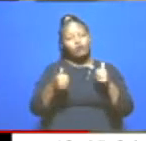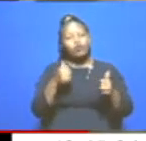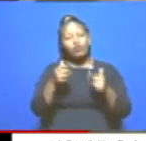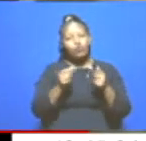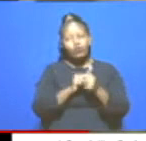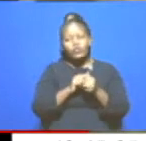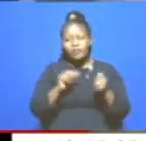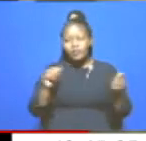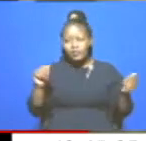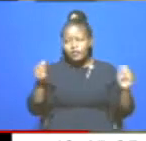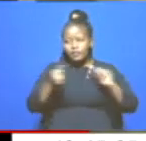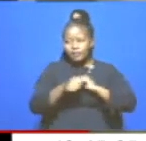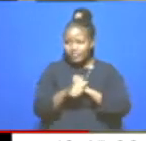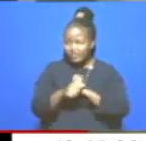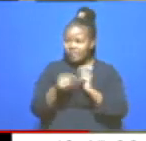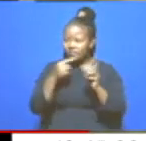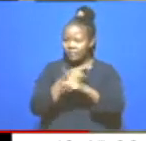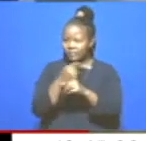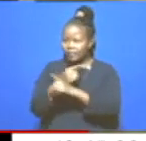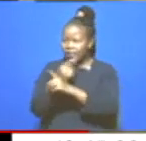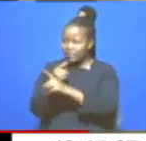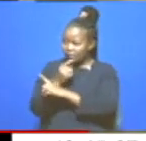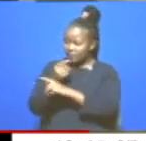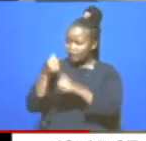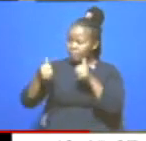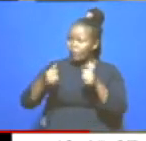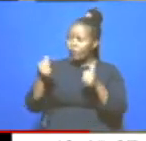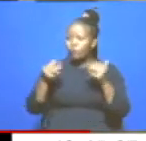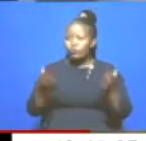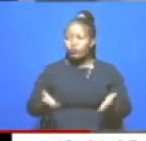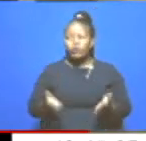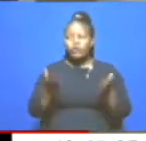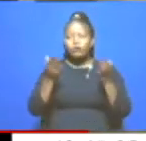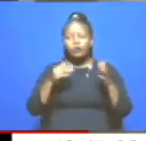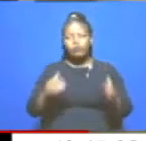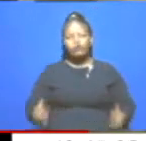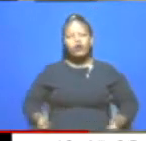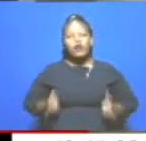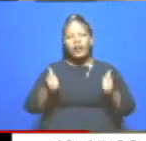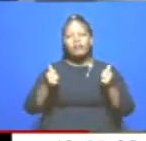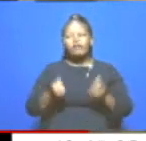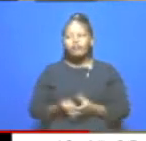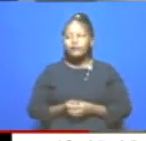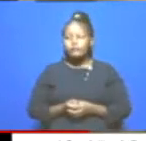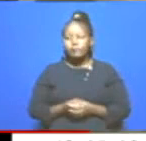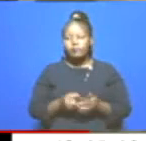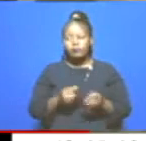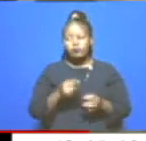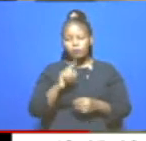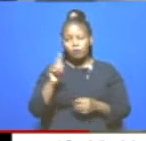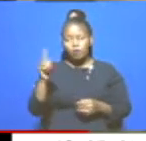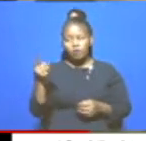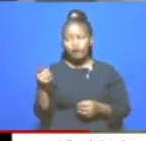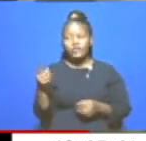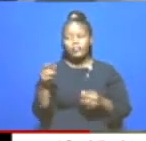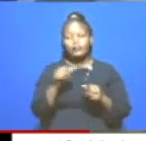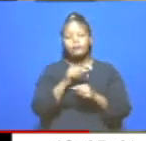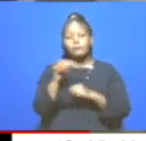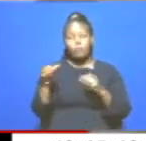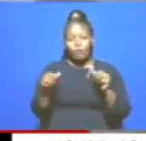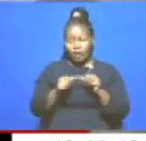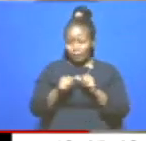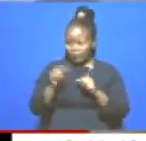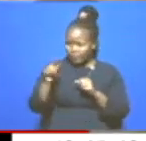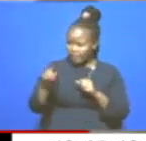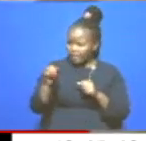unapania kuleta sera mbili tatu ambazo zitaboresha maisha ya watu wa Mombasa? Kwanza kabisa kuhusu uchumi samawati, ni bahari kubwa sana